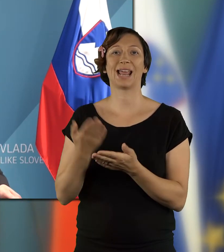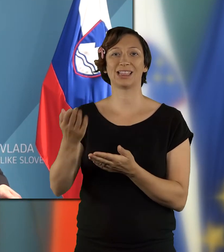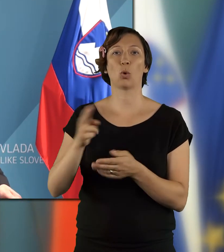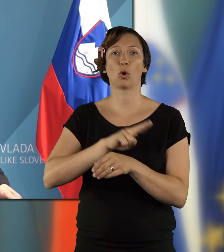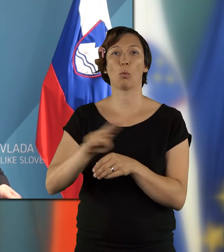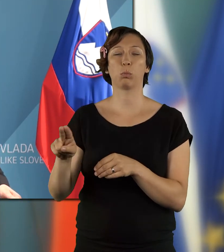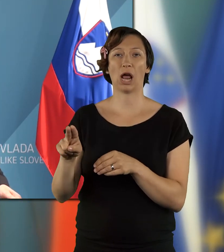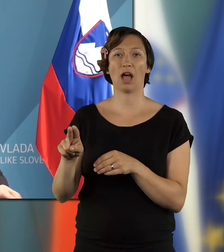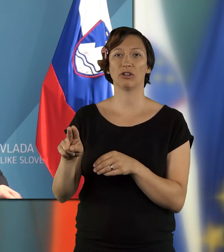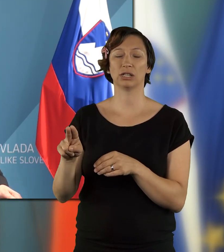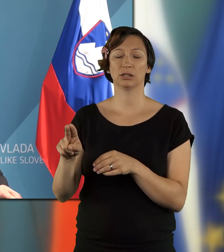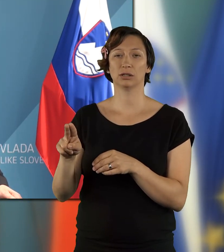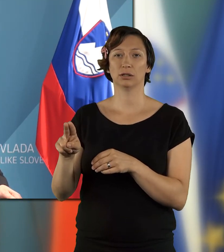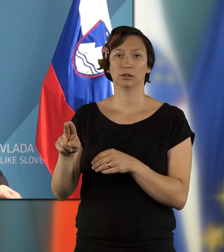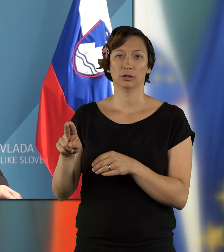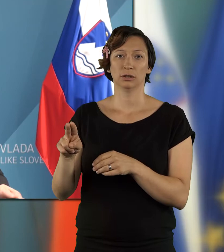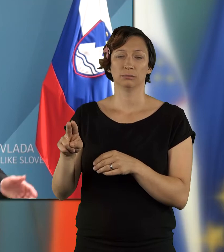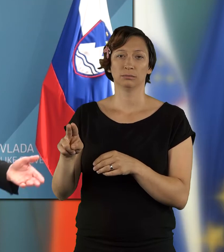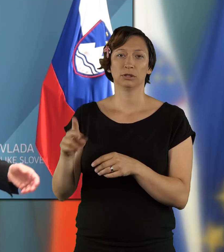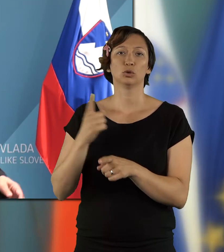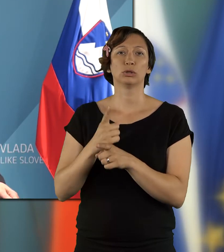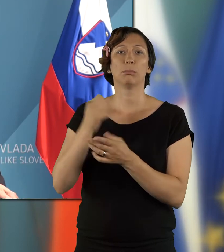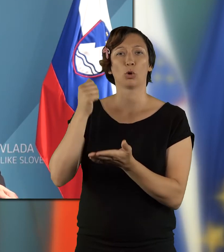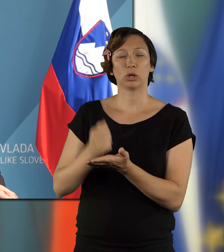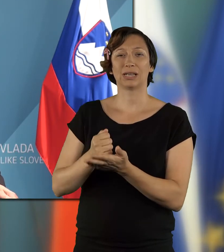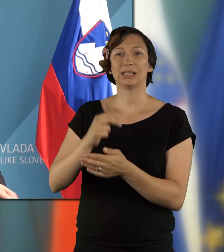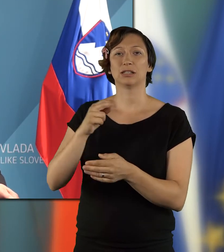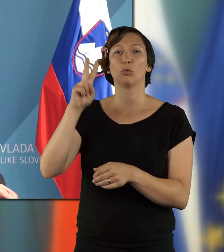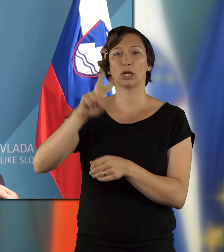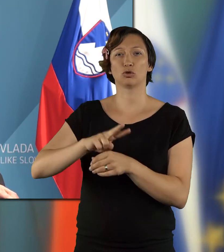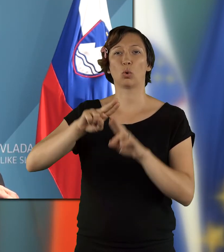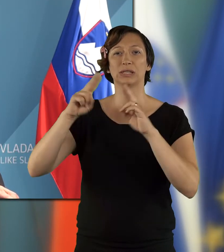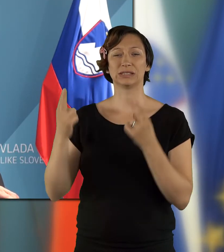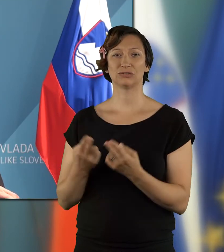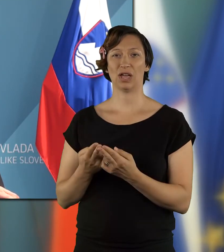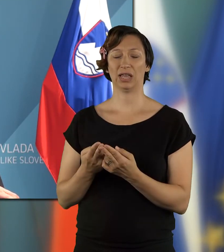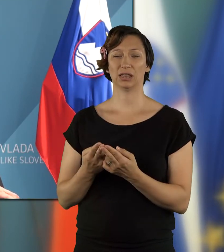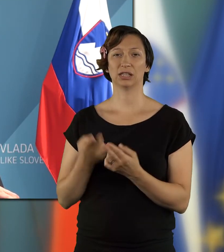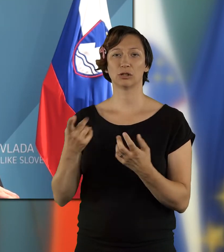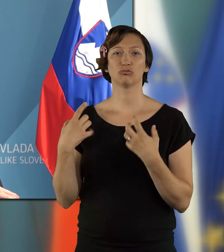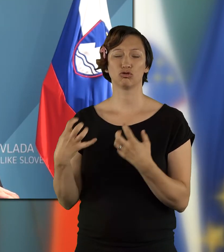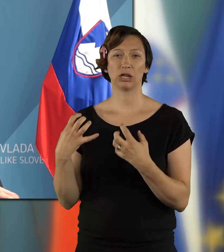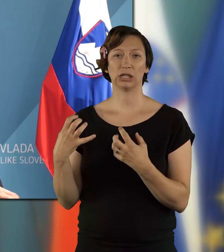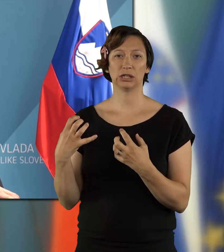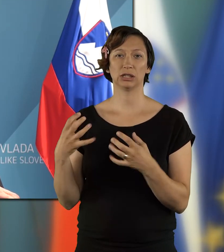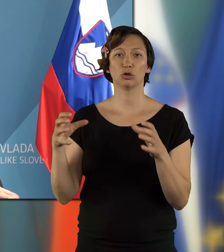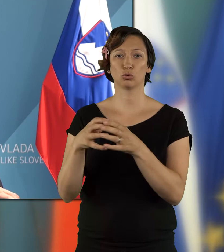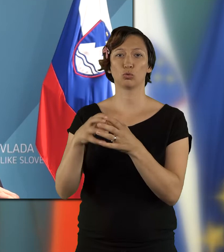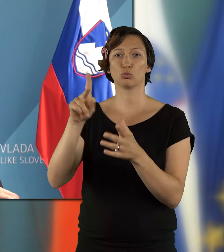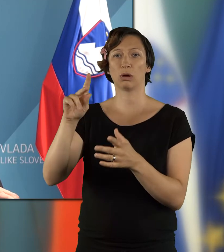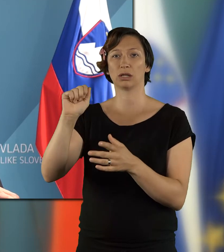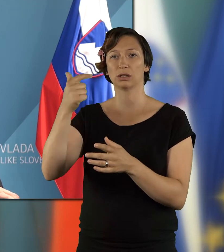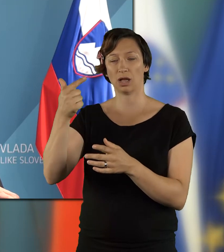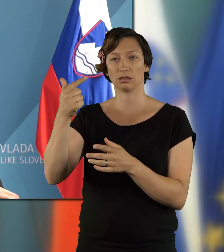predlogom uprave in pa s potrditvijo nadzornega sveta, da želi družba